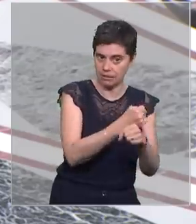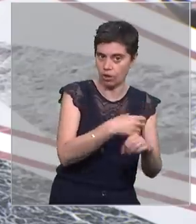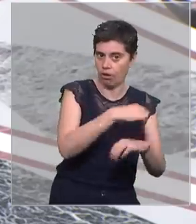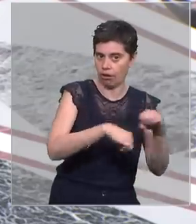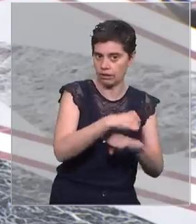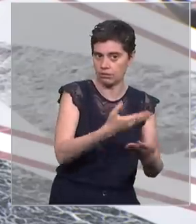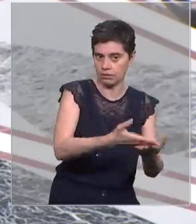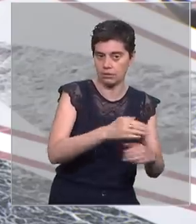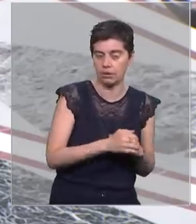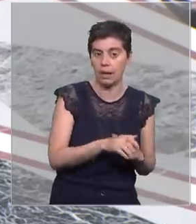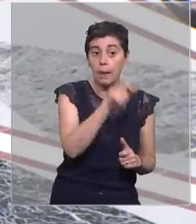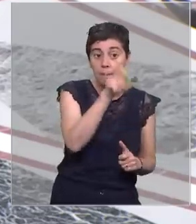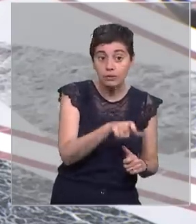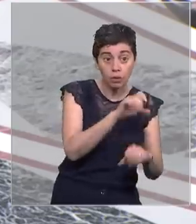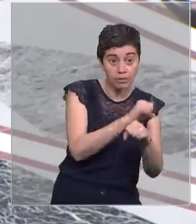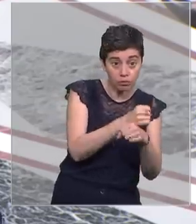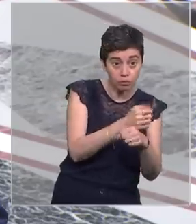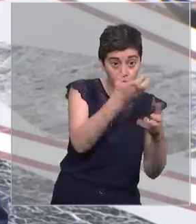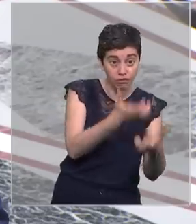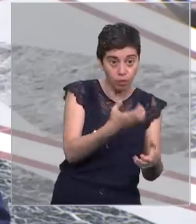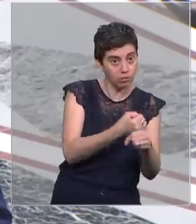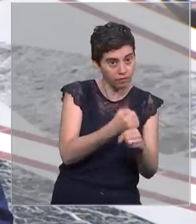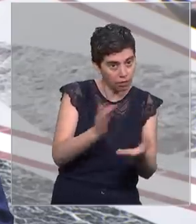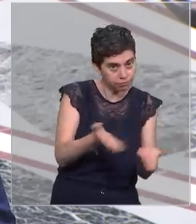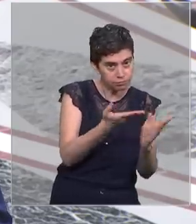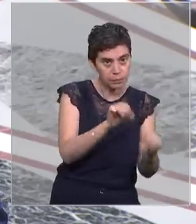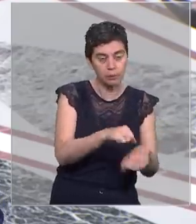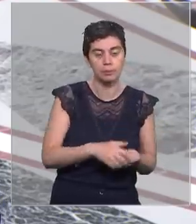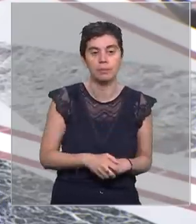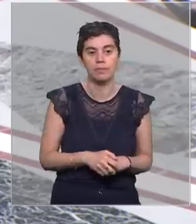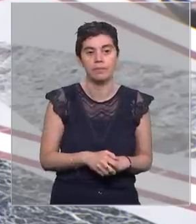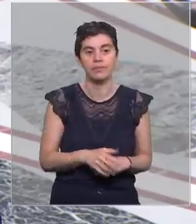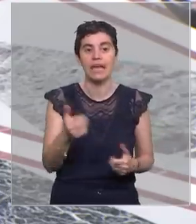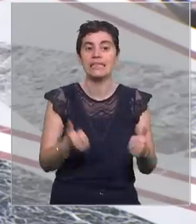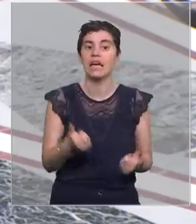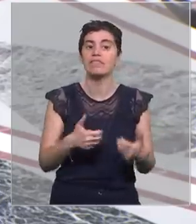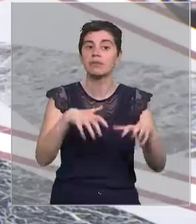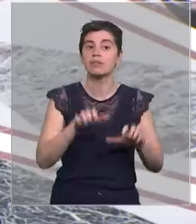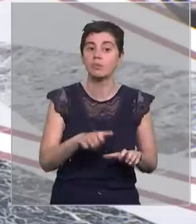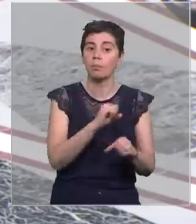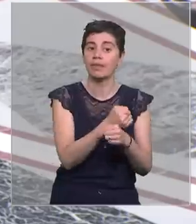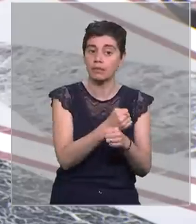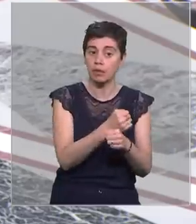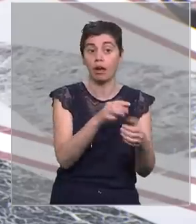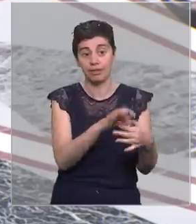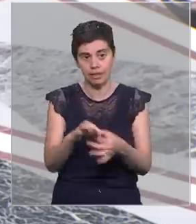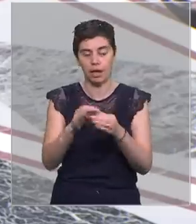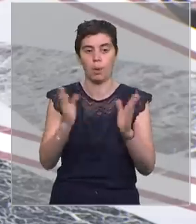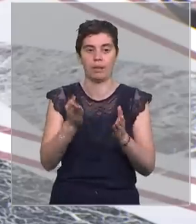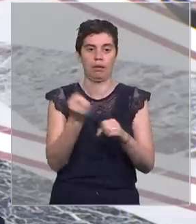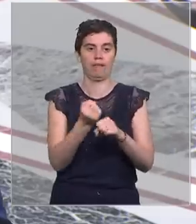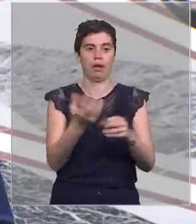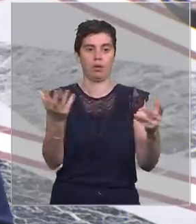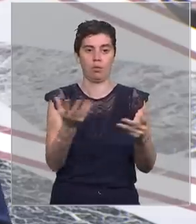permet aux détenus qui le souhaitent de travailler. Et les services de l'administration pénitentiaire, avec ceux de l'hôpital, travaillent à